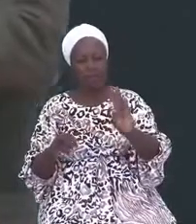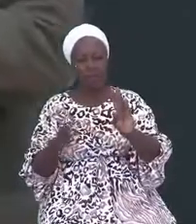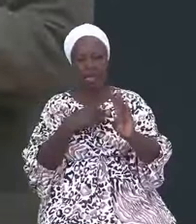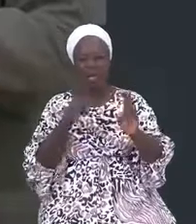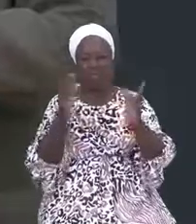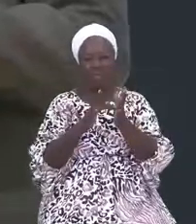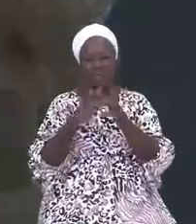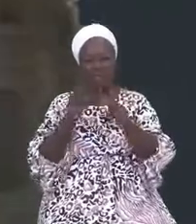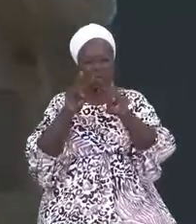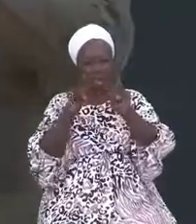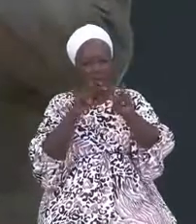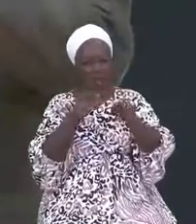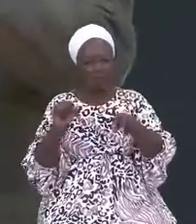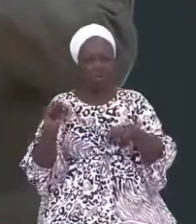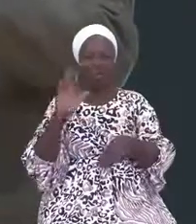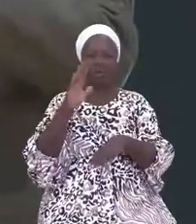dit